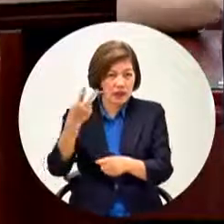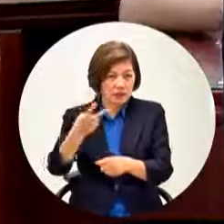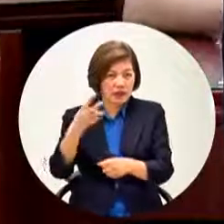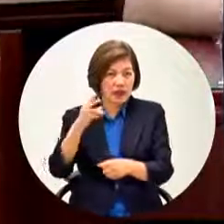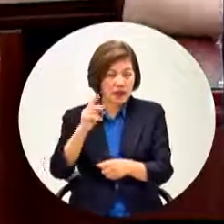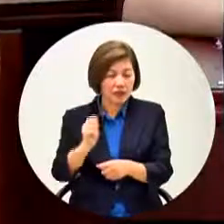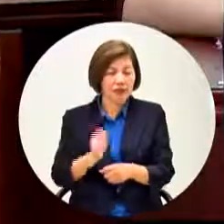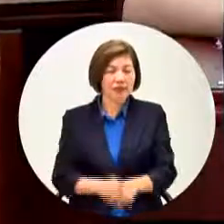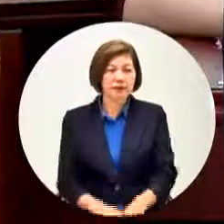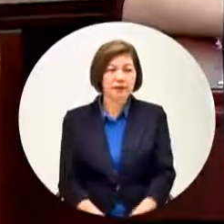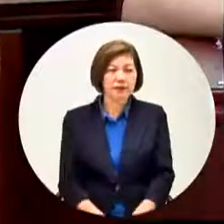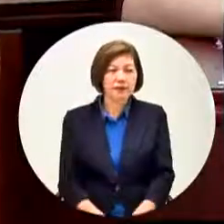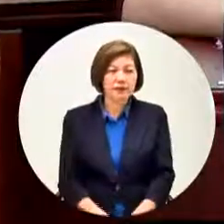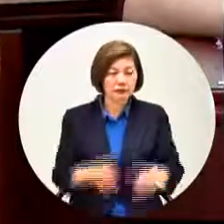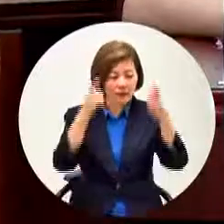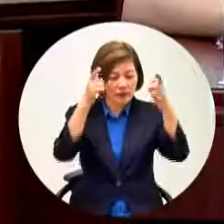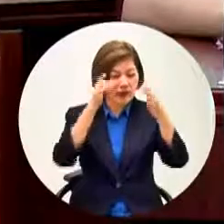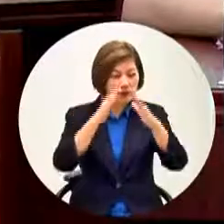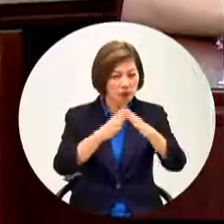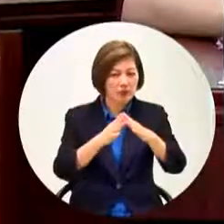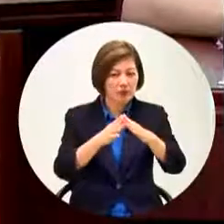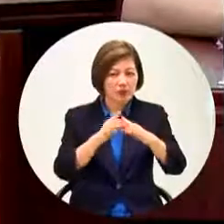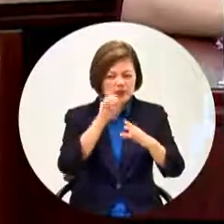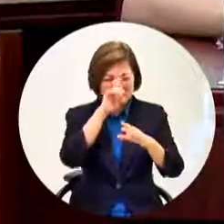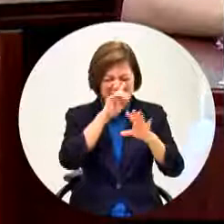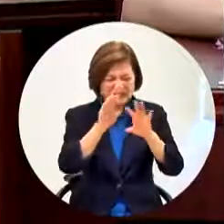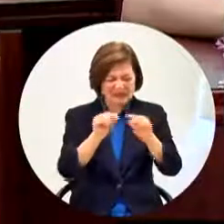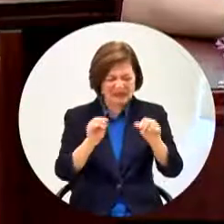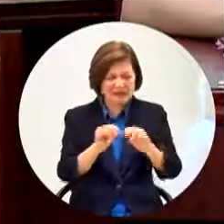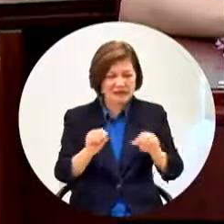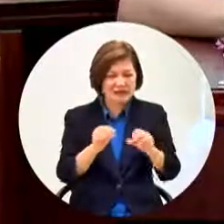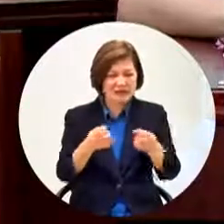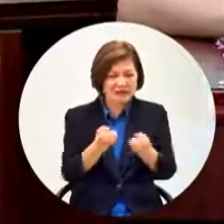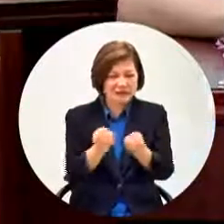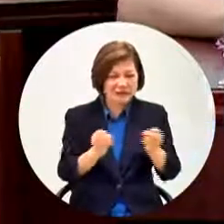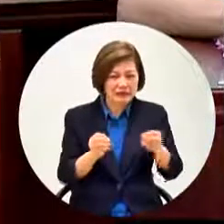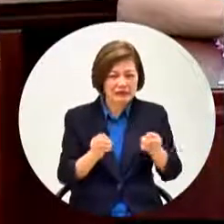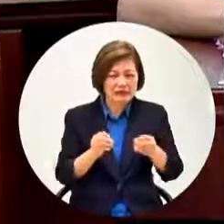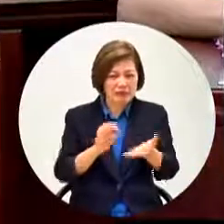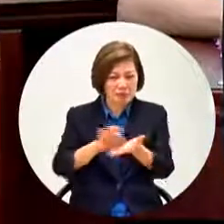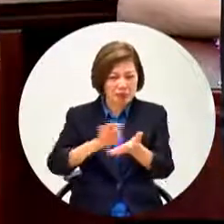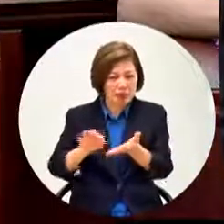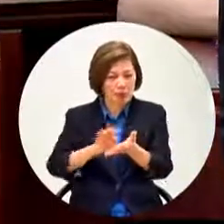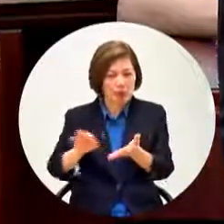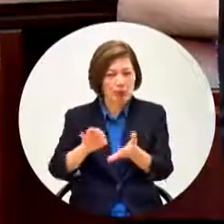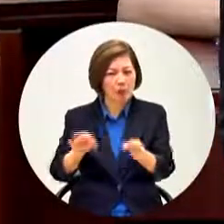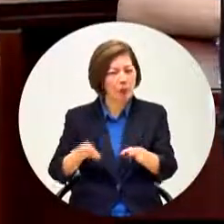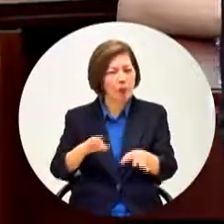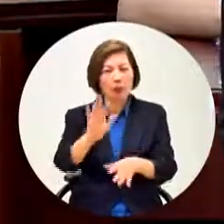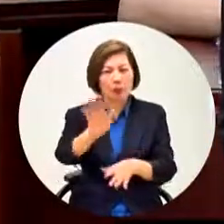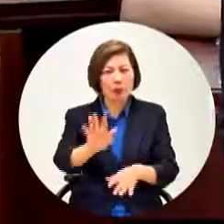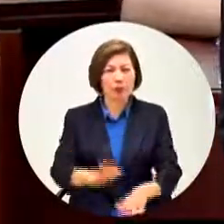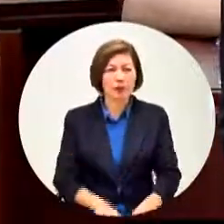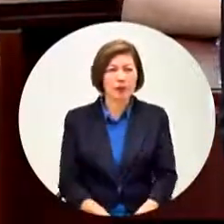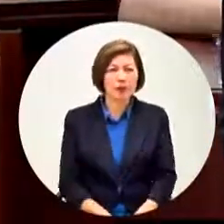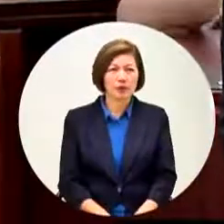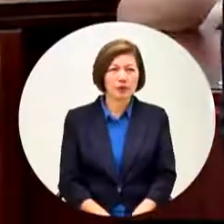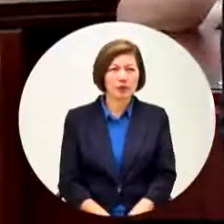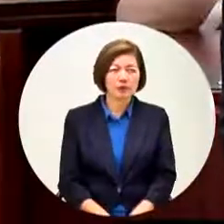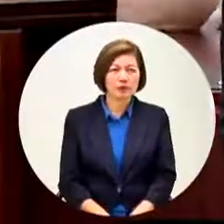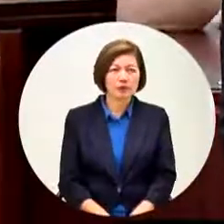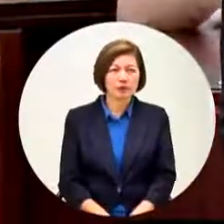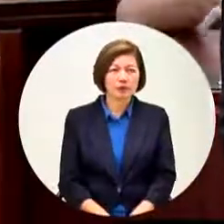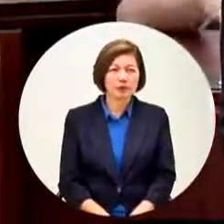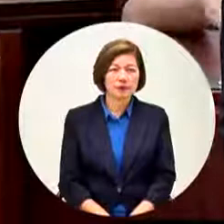雄市这底渣 处理的迄个成本， 就像他那好成本嘛，啊，佫会当延会当延长